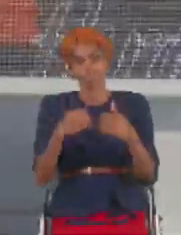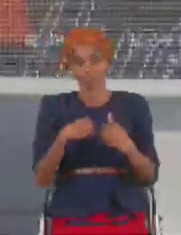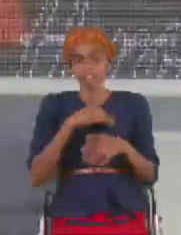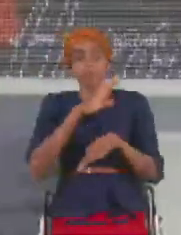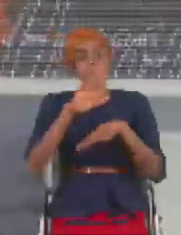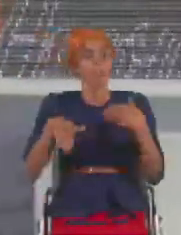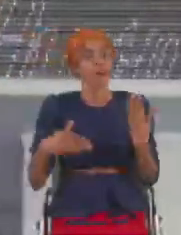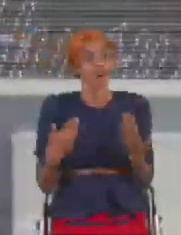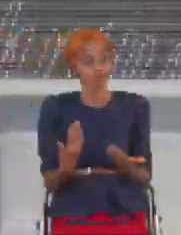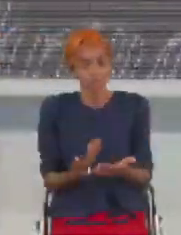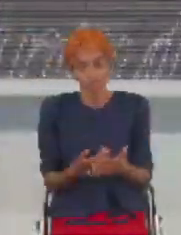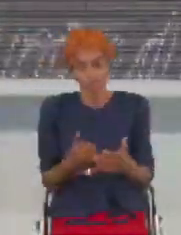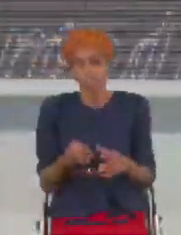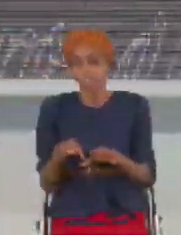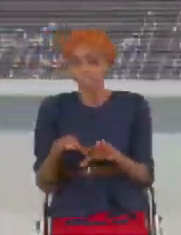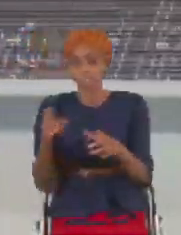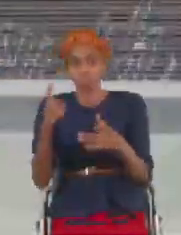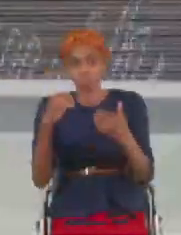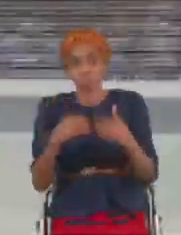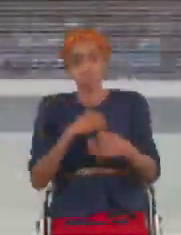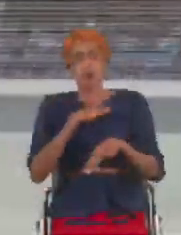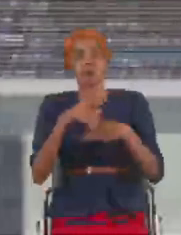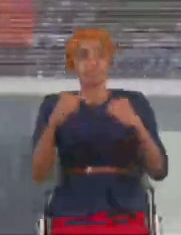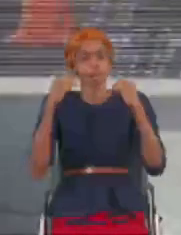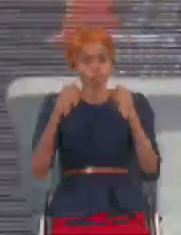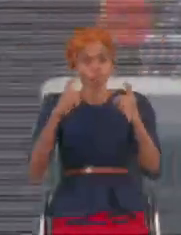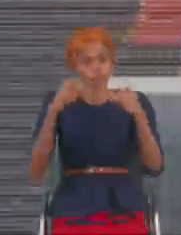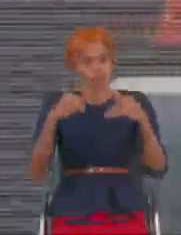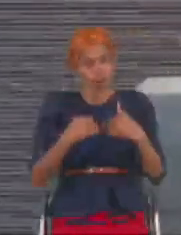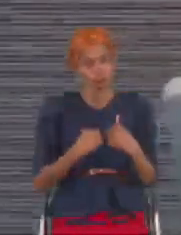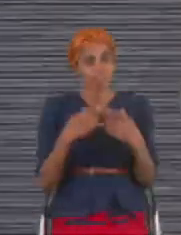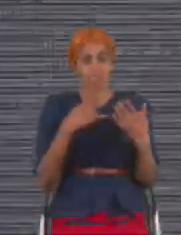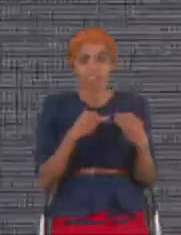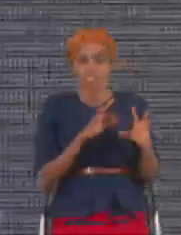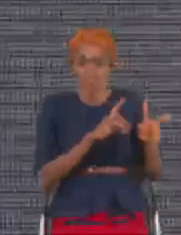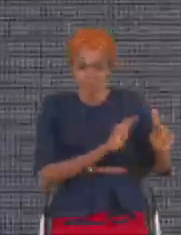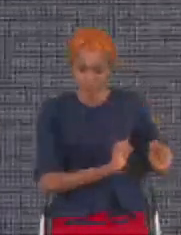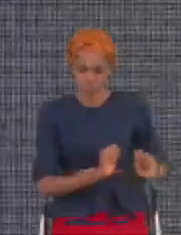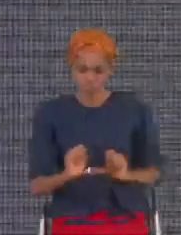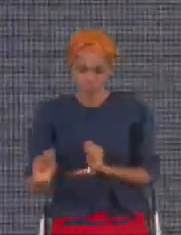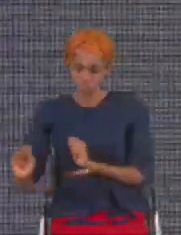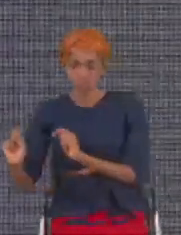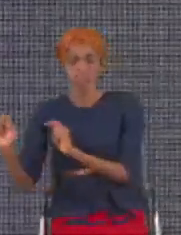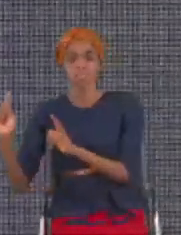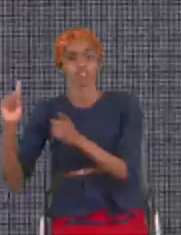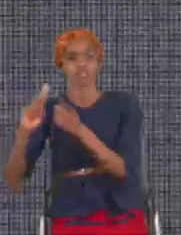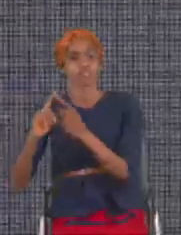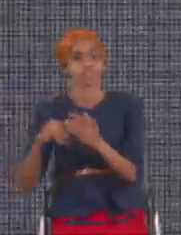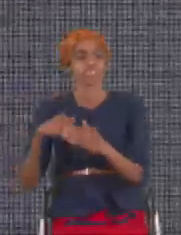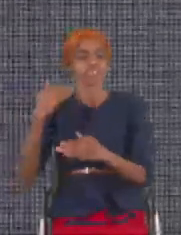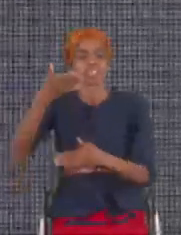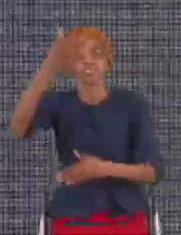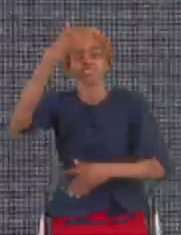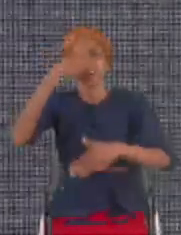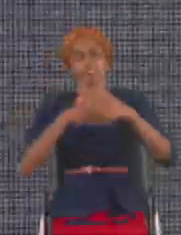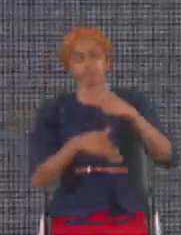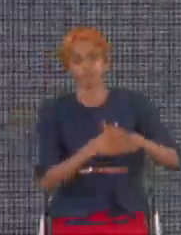toutes les capacités que tu as tout ce que tu as comme capacité tu transmets cela à la génération